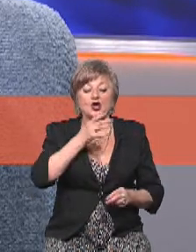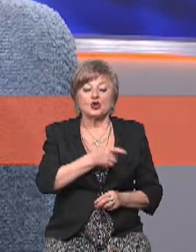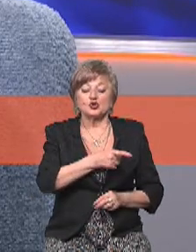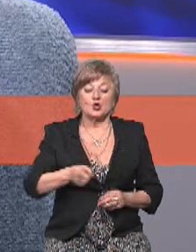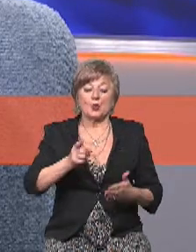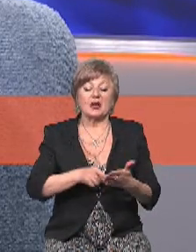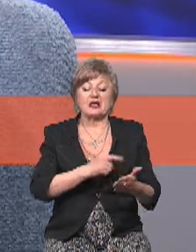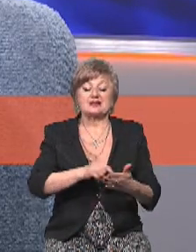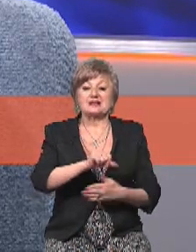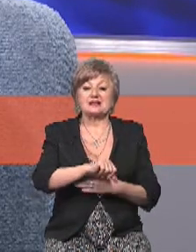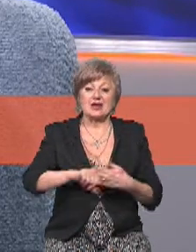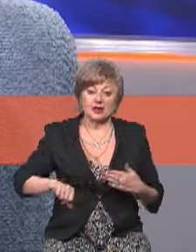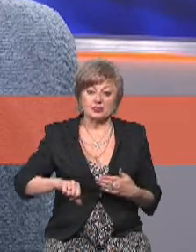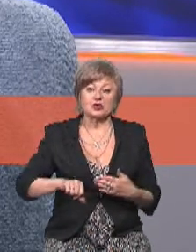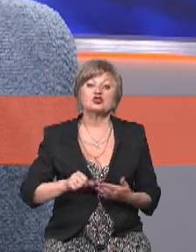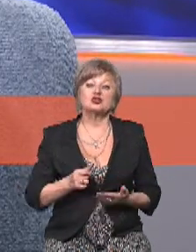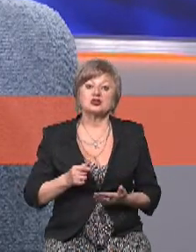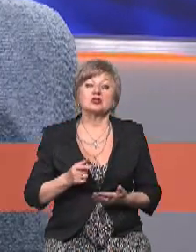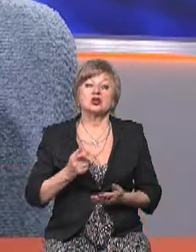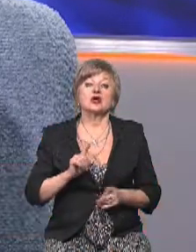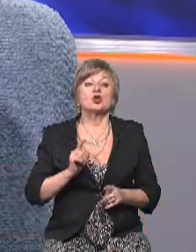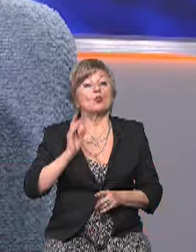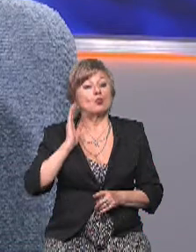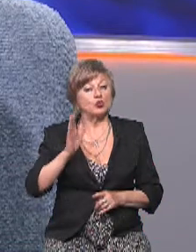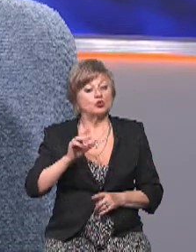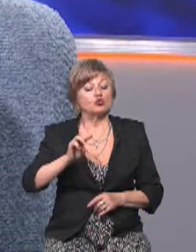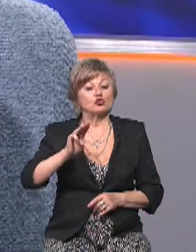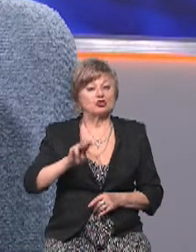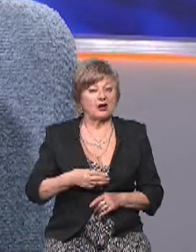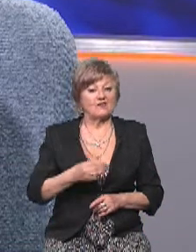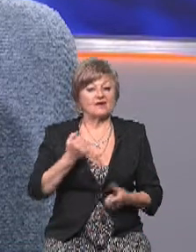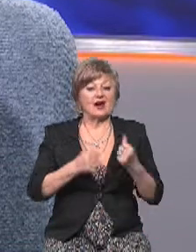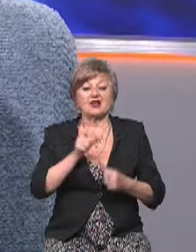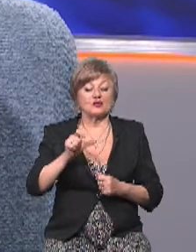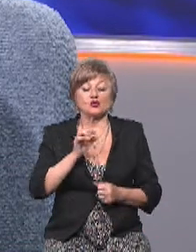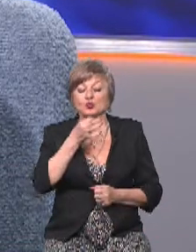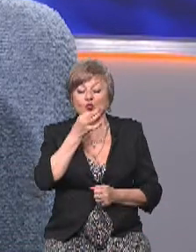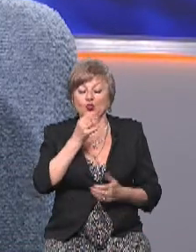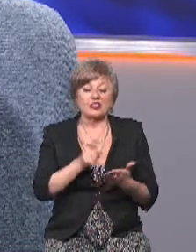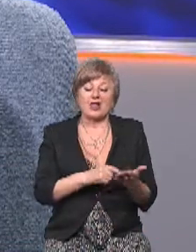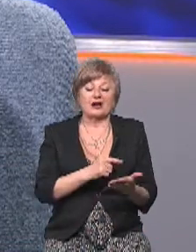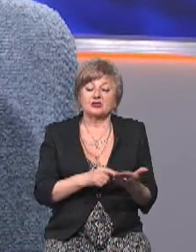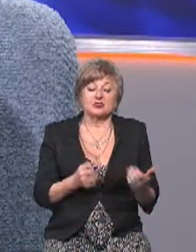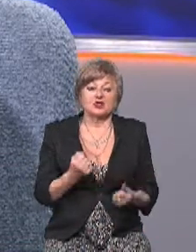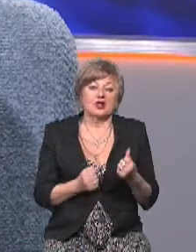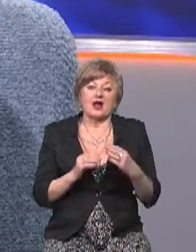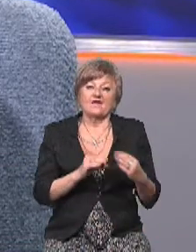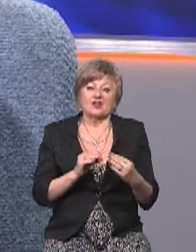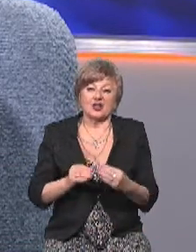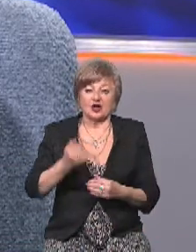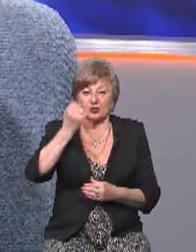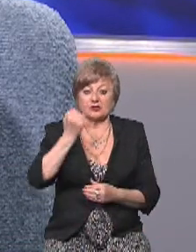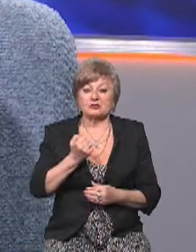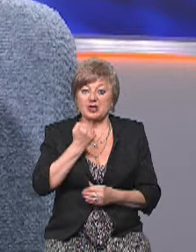розмитнення авто на іноземній реєстрації та про те, чи будуть штрафувати водіїв, які ще не розмитнили свої автівки. Дякую